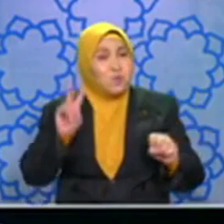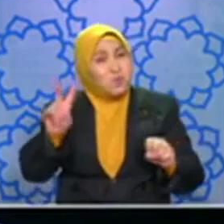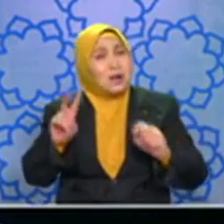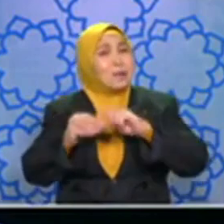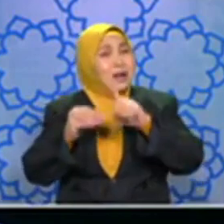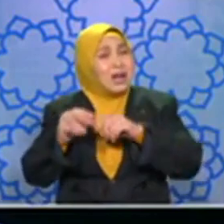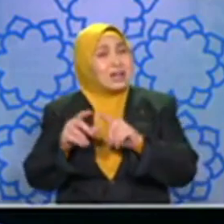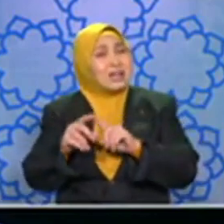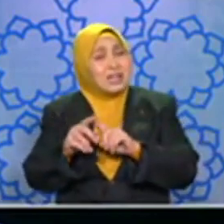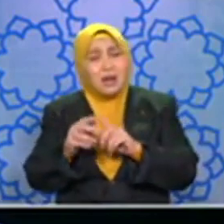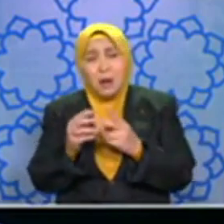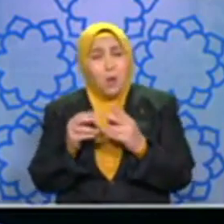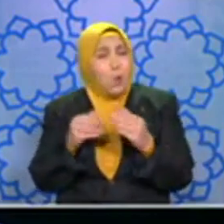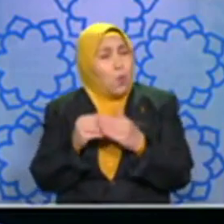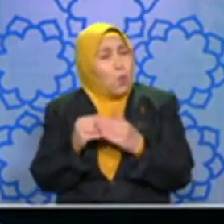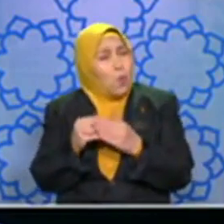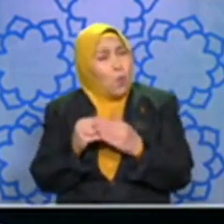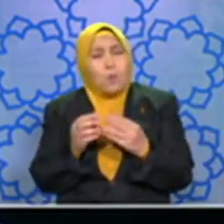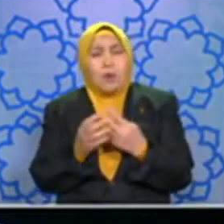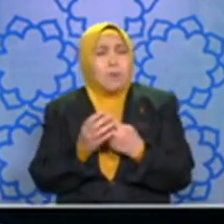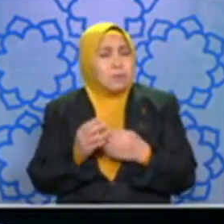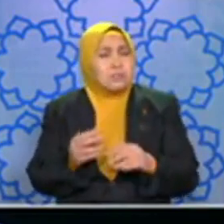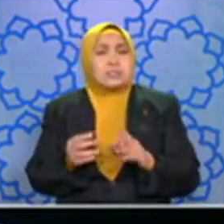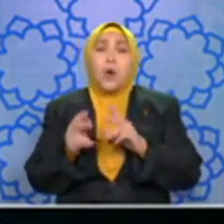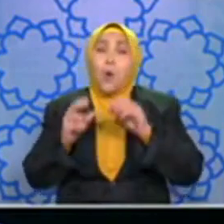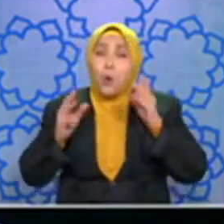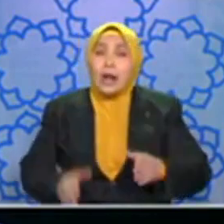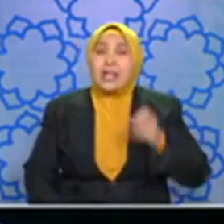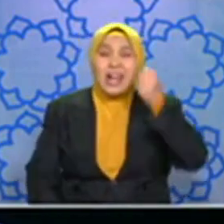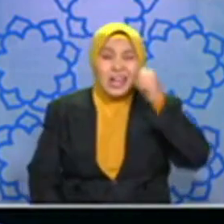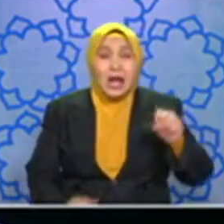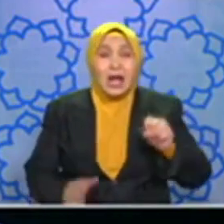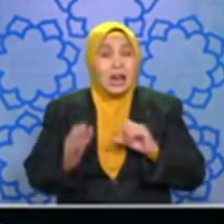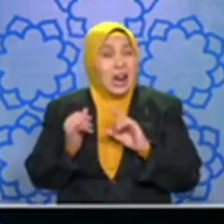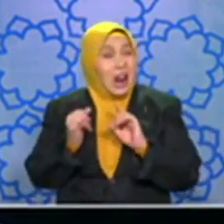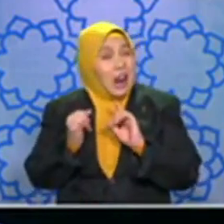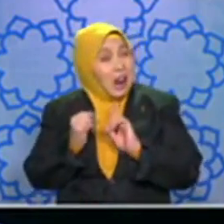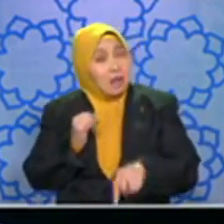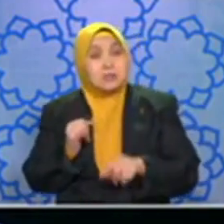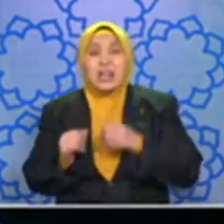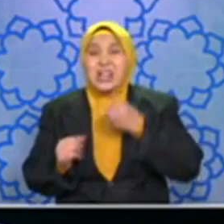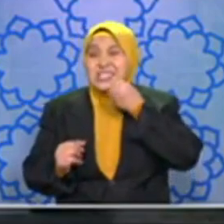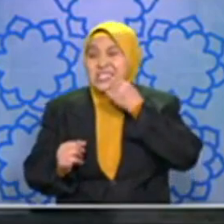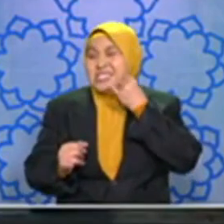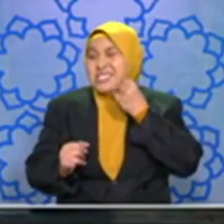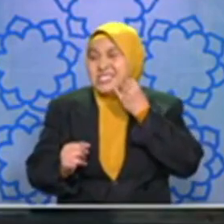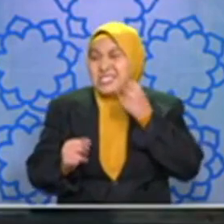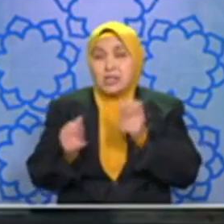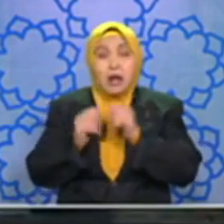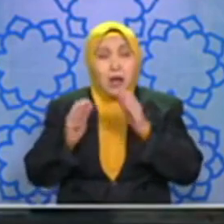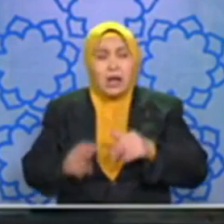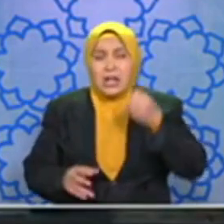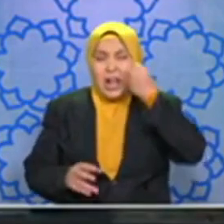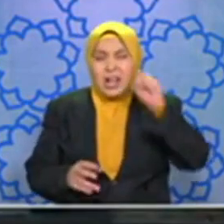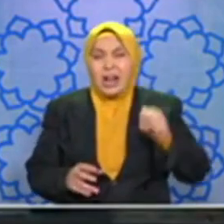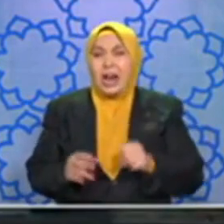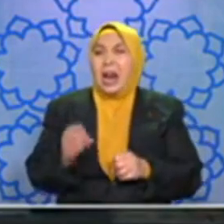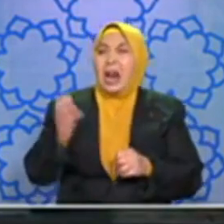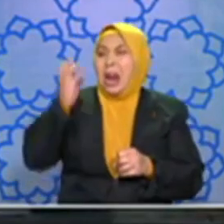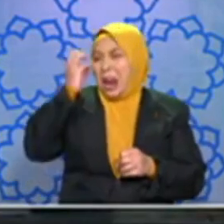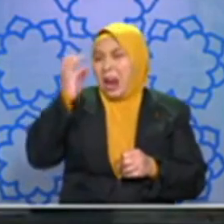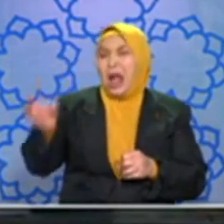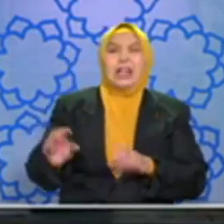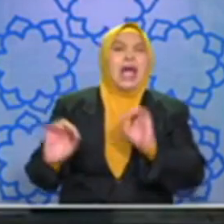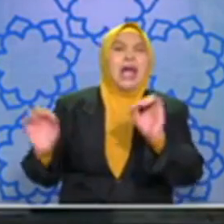yang saling rapat. Maksudnya, orang yang engkar, akhirnya dia dengki dengan orang. Orang yang dengki dengan orang, dia akan engkar. Dia akan kata, dah, dia itu